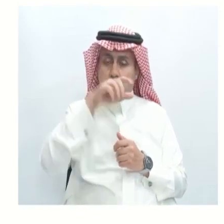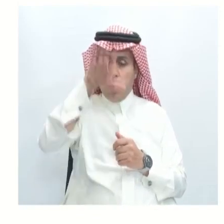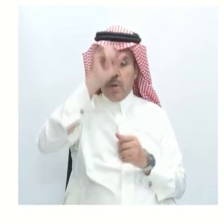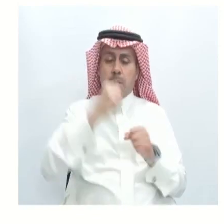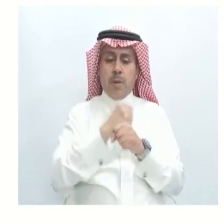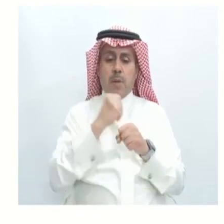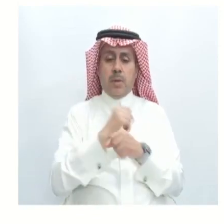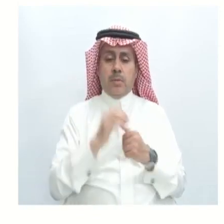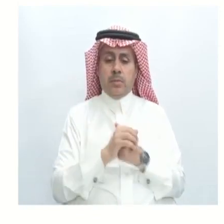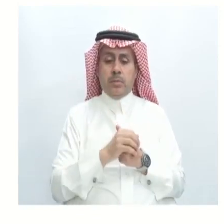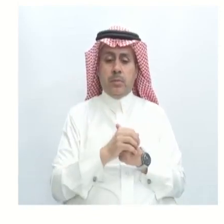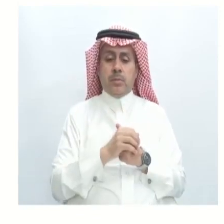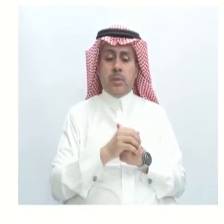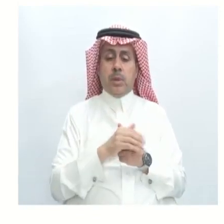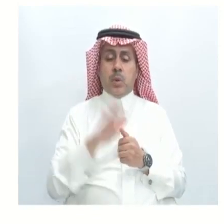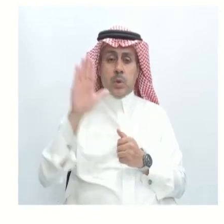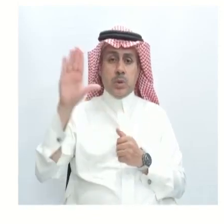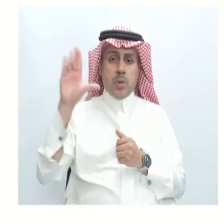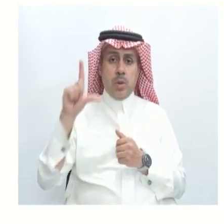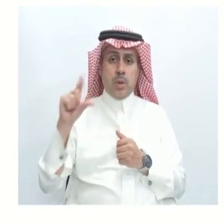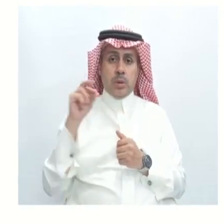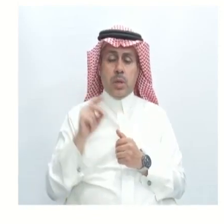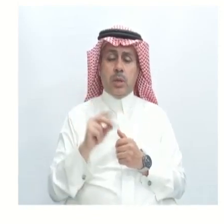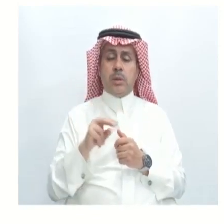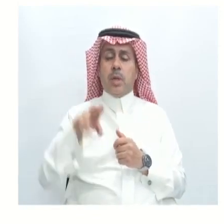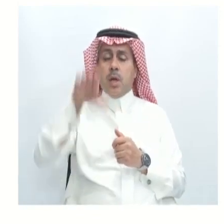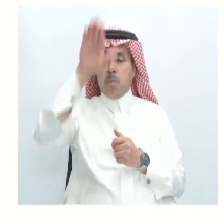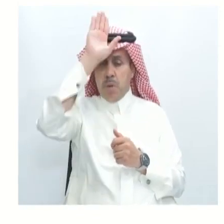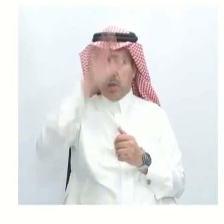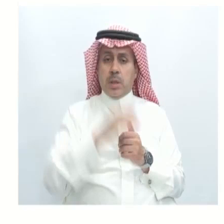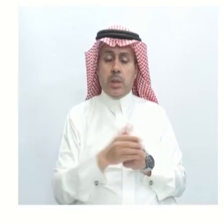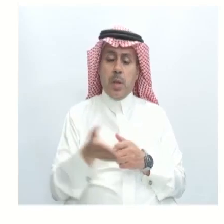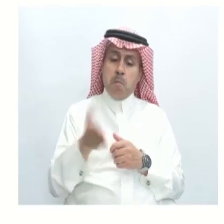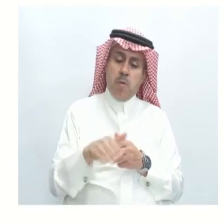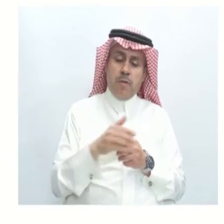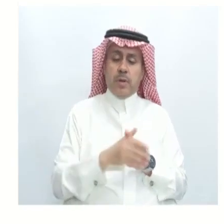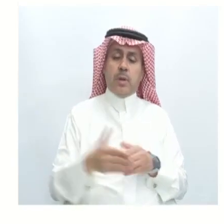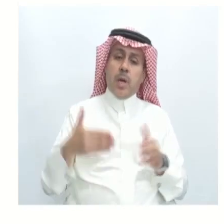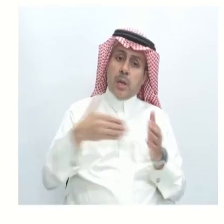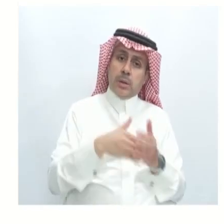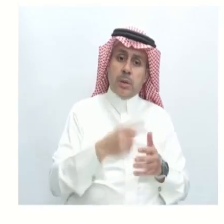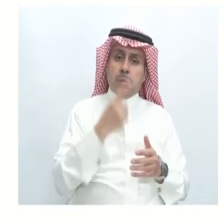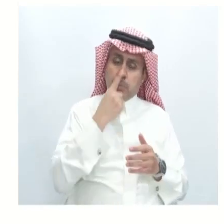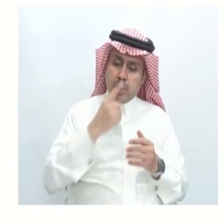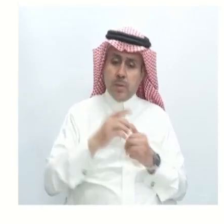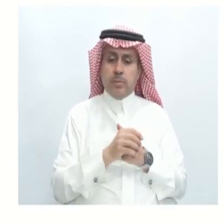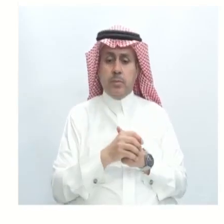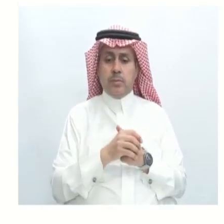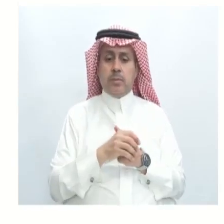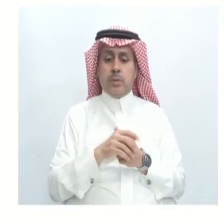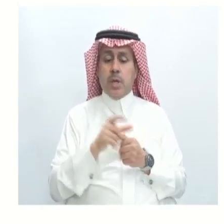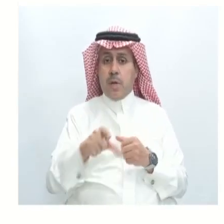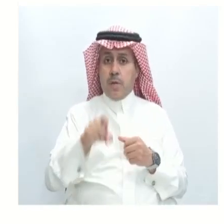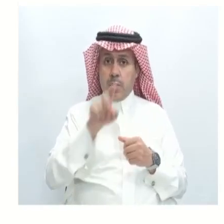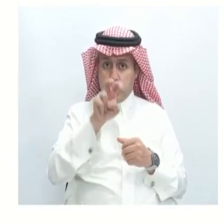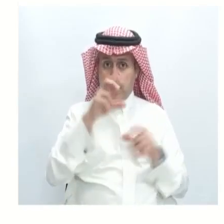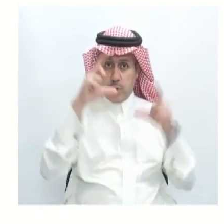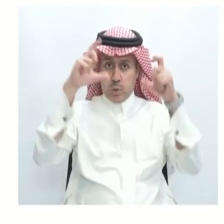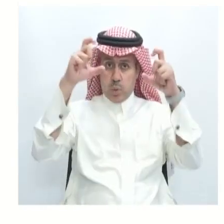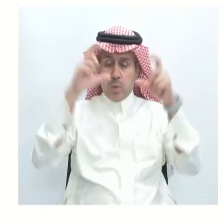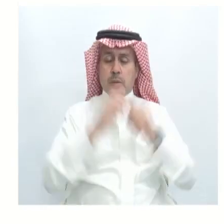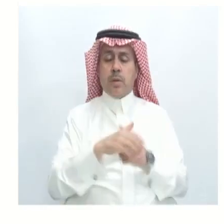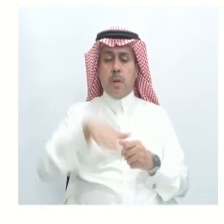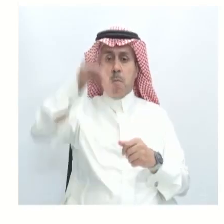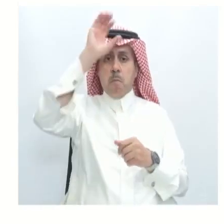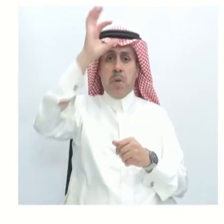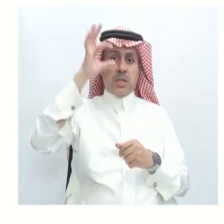اعمال ويتولى سلطات الملك عنده وفاته حتى تتم البيعه هنا الملك المؤسس